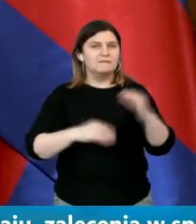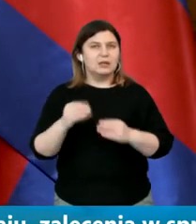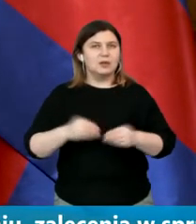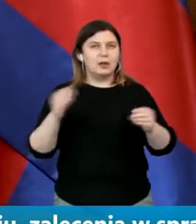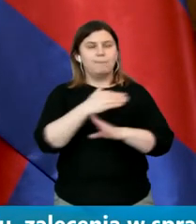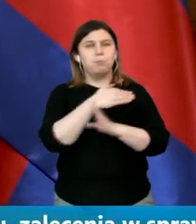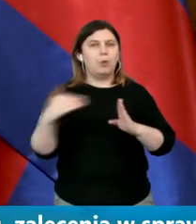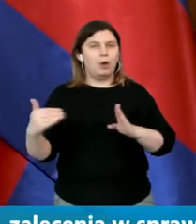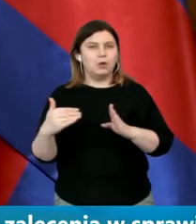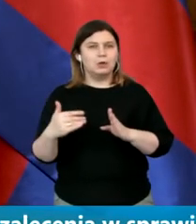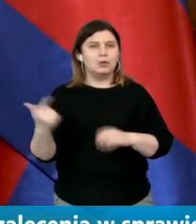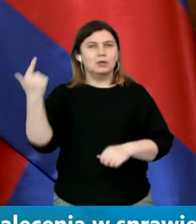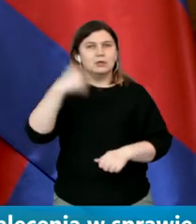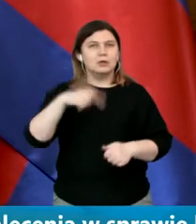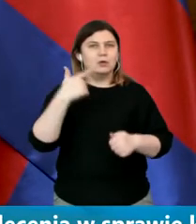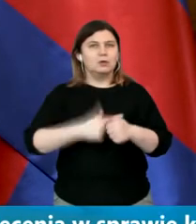połowa